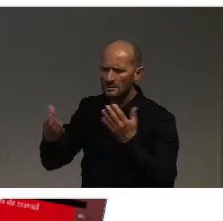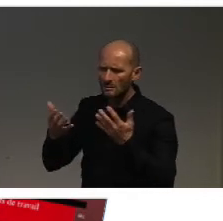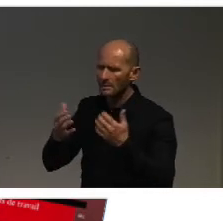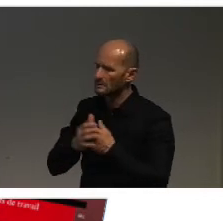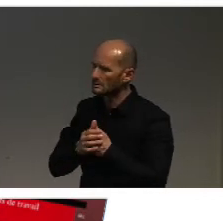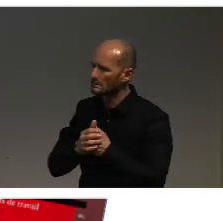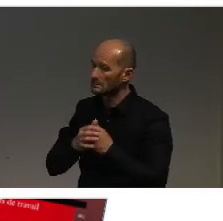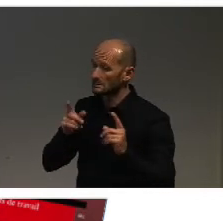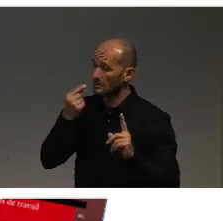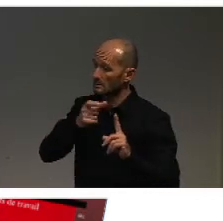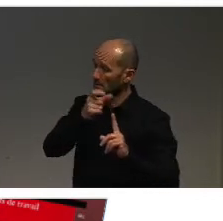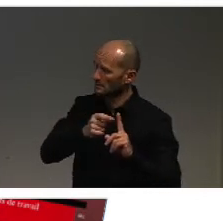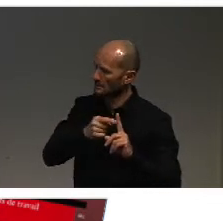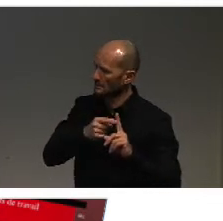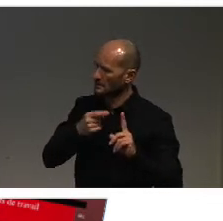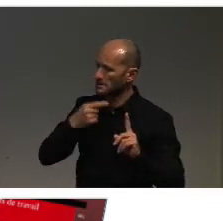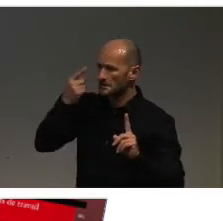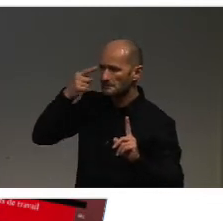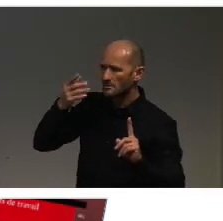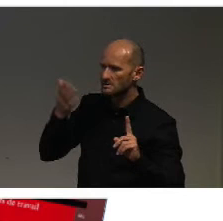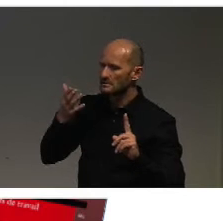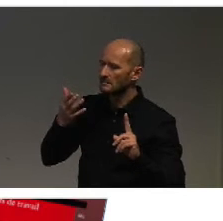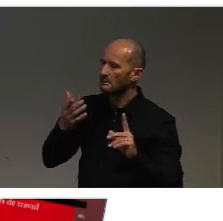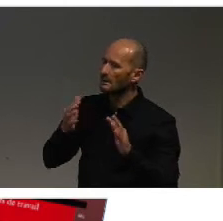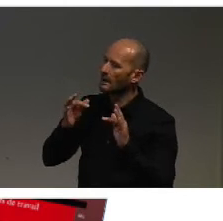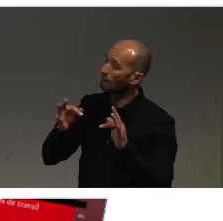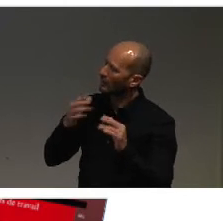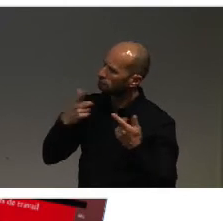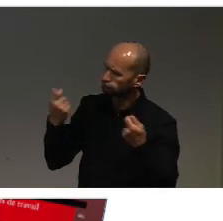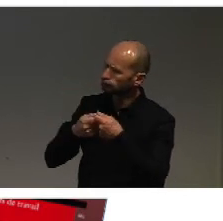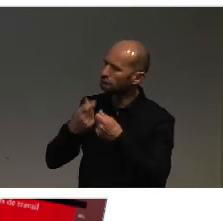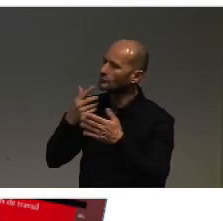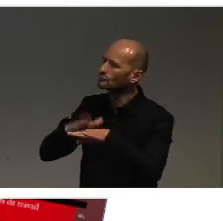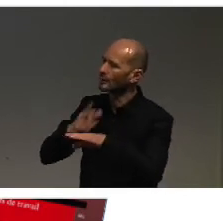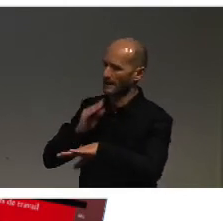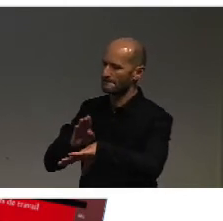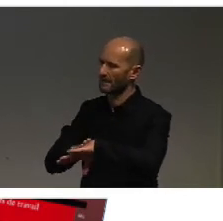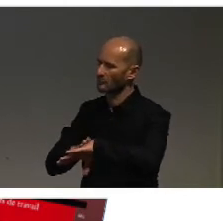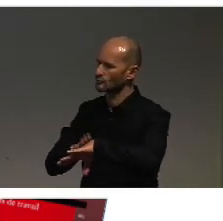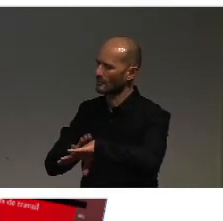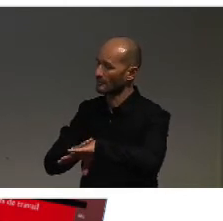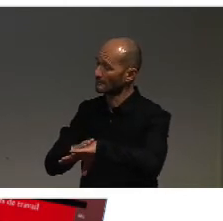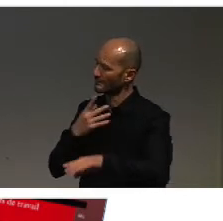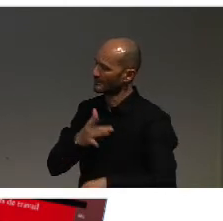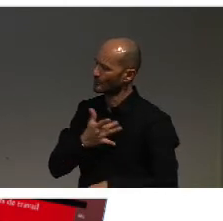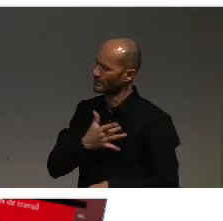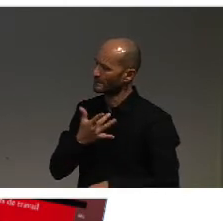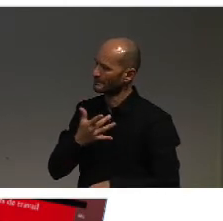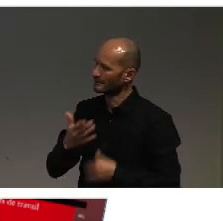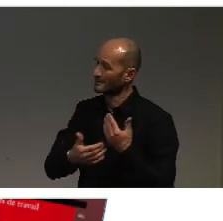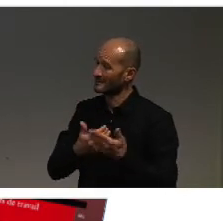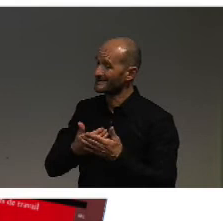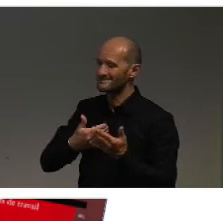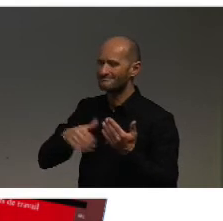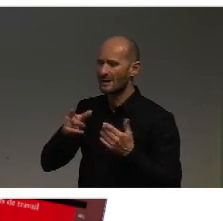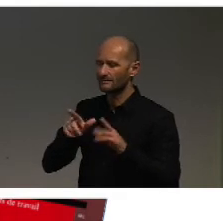pense que ça paraît approprié pour les questions de prévention, mais qui pense que ce transfert ne serait pas approprié